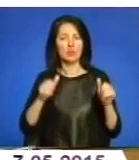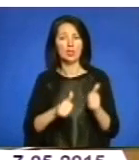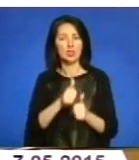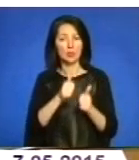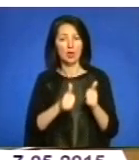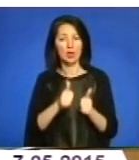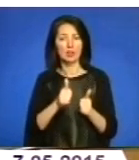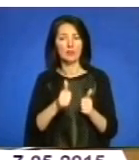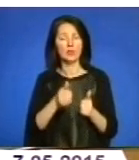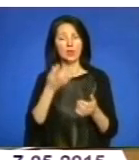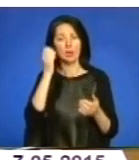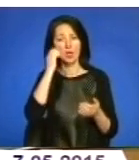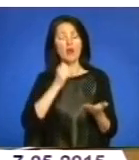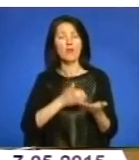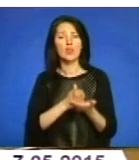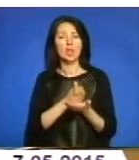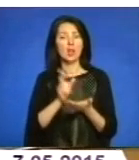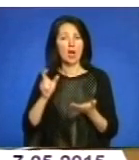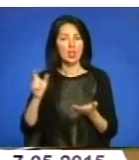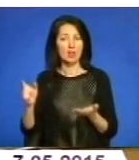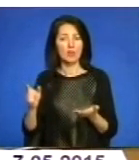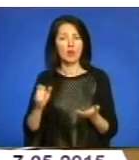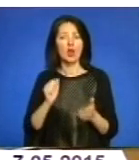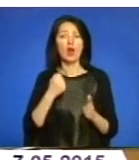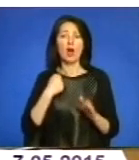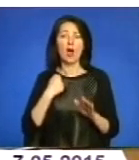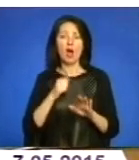змагань, ветеранів армій,